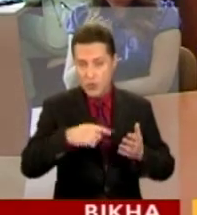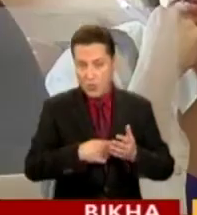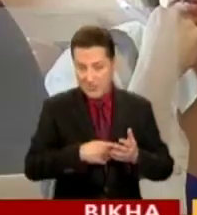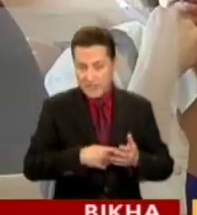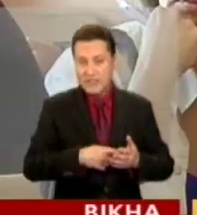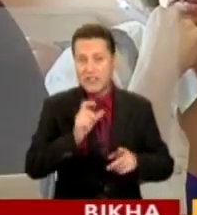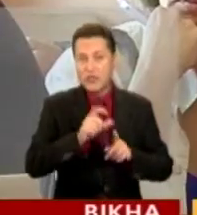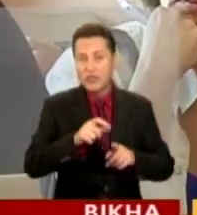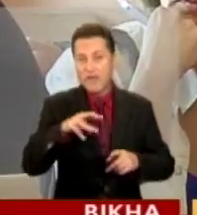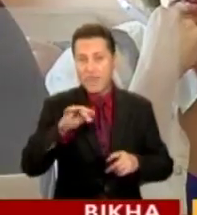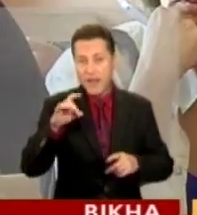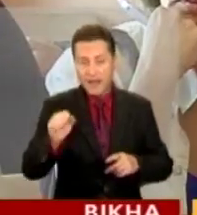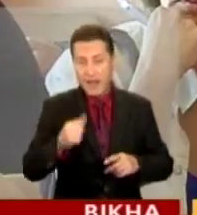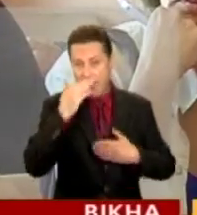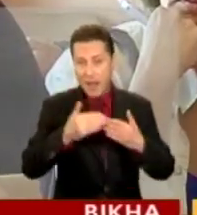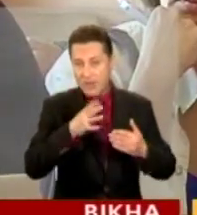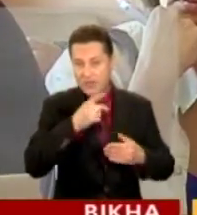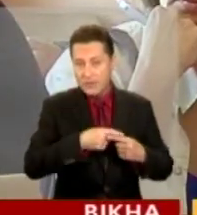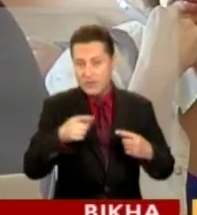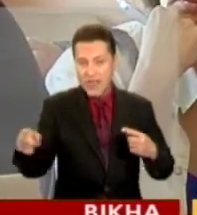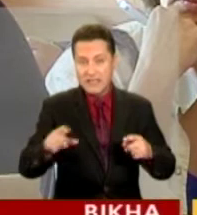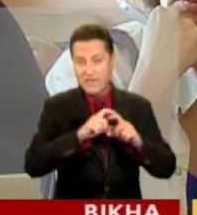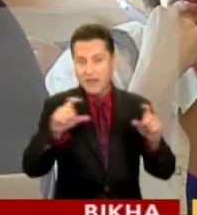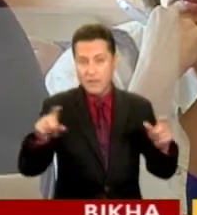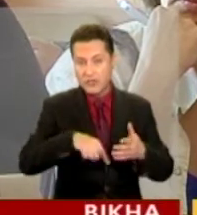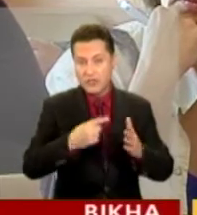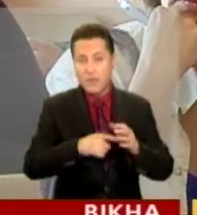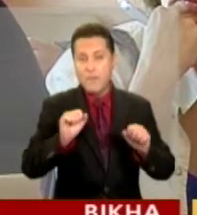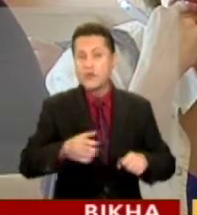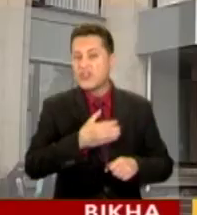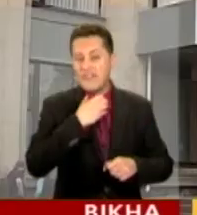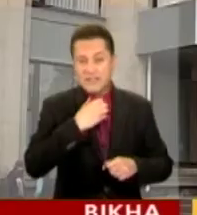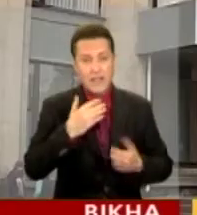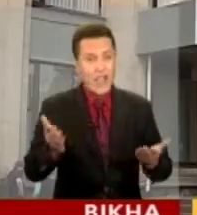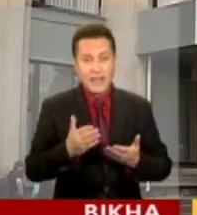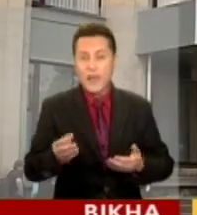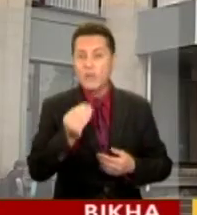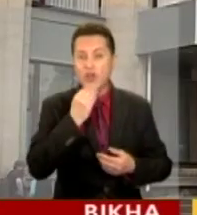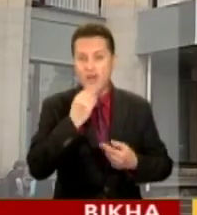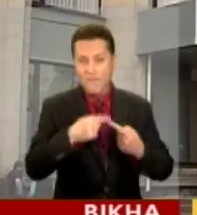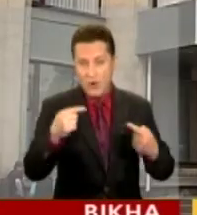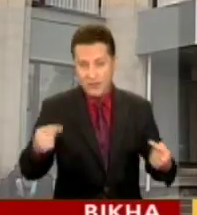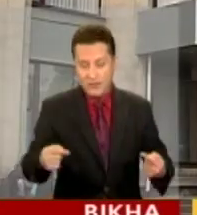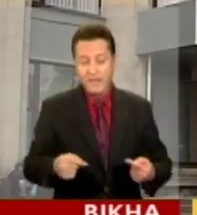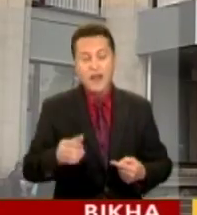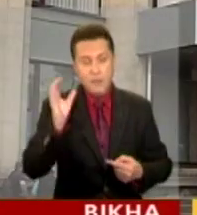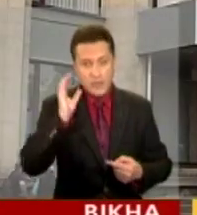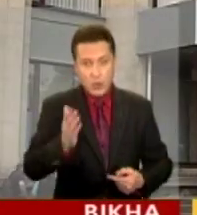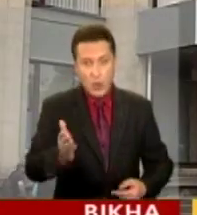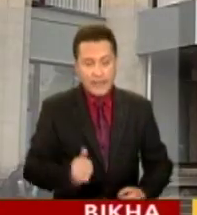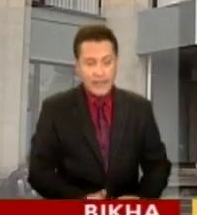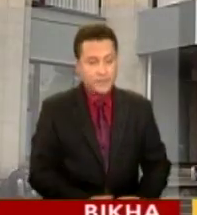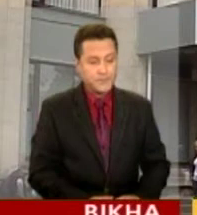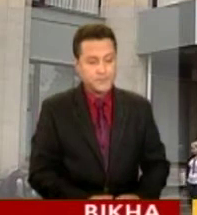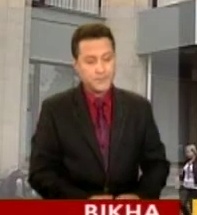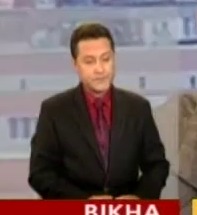мера, найближчим часом вже у крамницях міста може не вистачати якихось продовольчих товарів. Прошу послухати пряму мову.